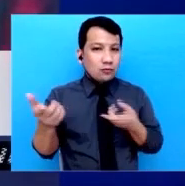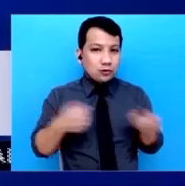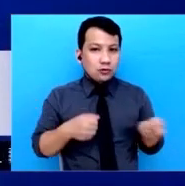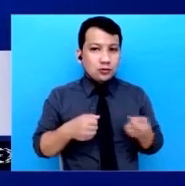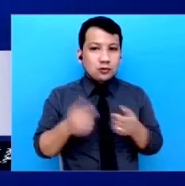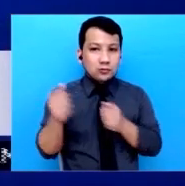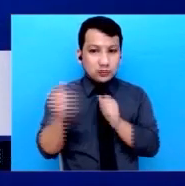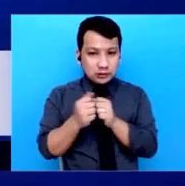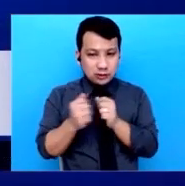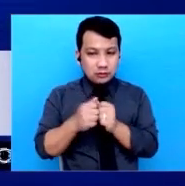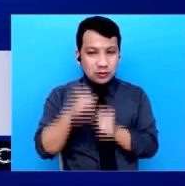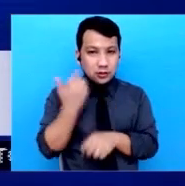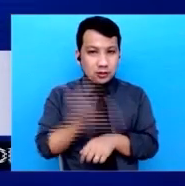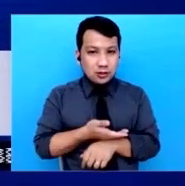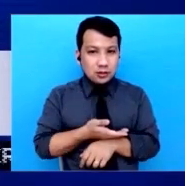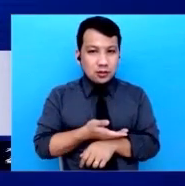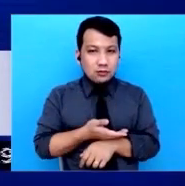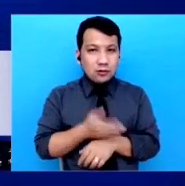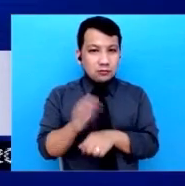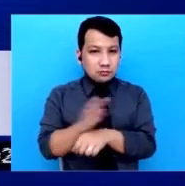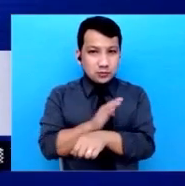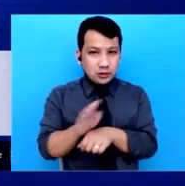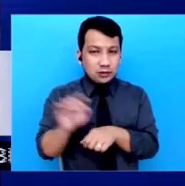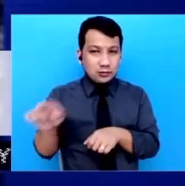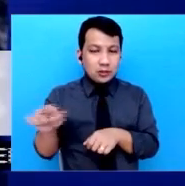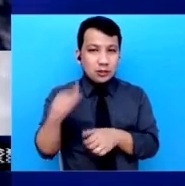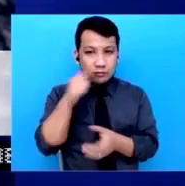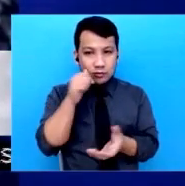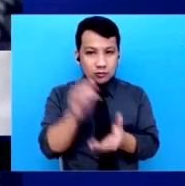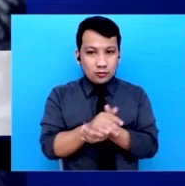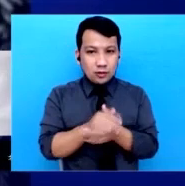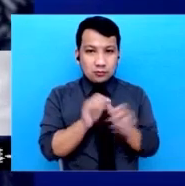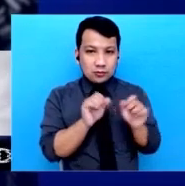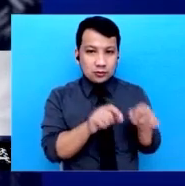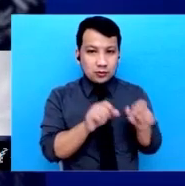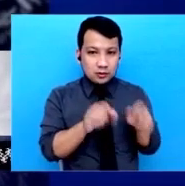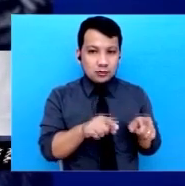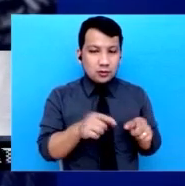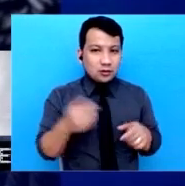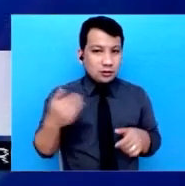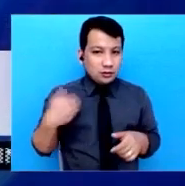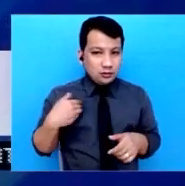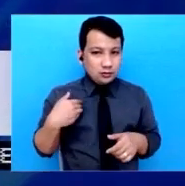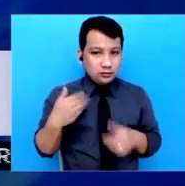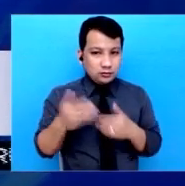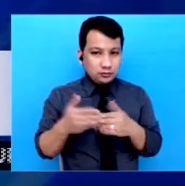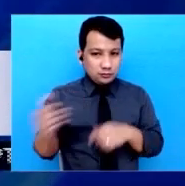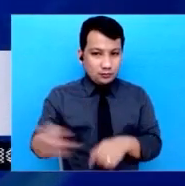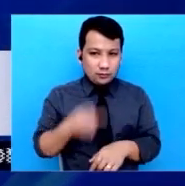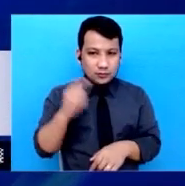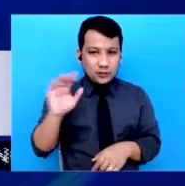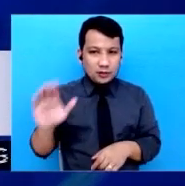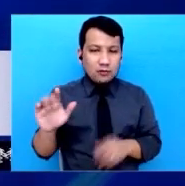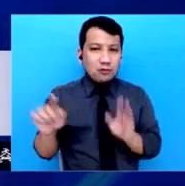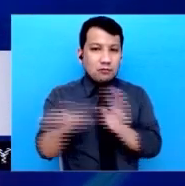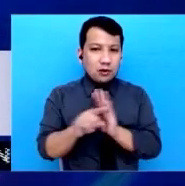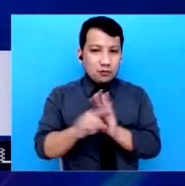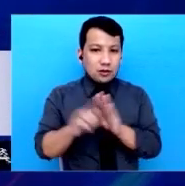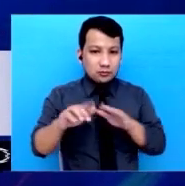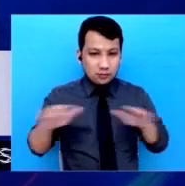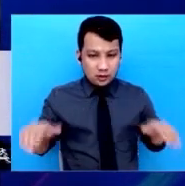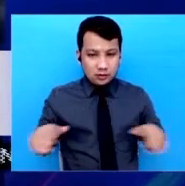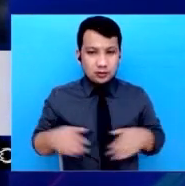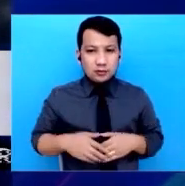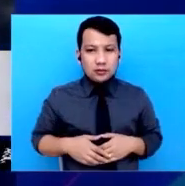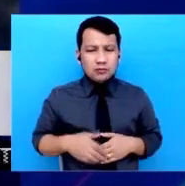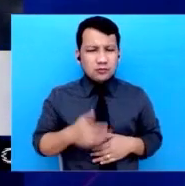isama ang kanyang anak dahil abala rin ang misis niya sa pagtitinda. Hindi naman daw siya nagtagal sa labas dahil bawal ang mga bata.